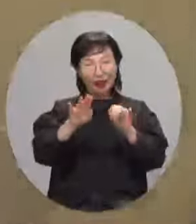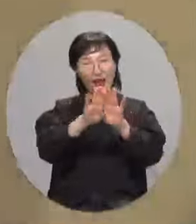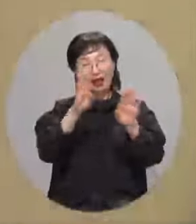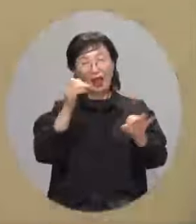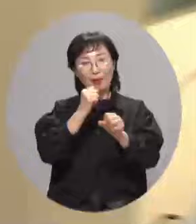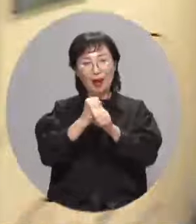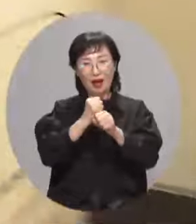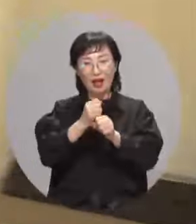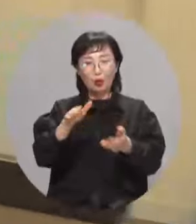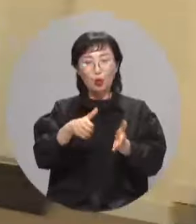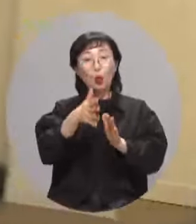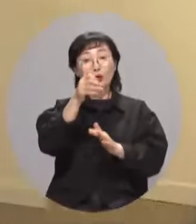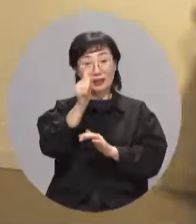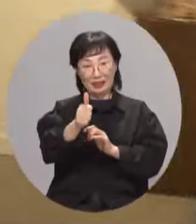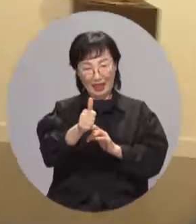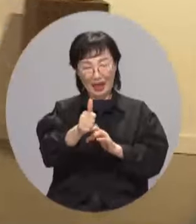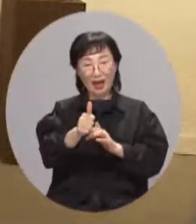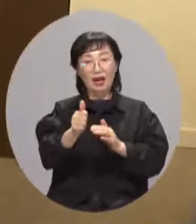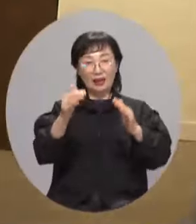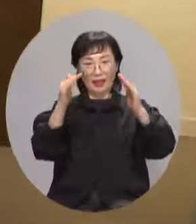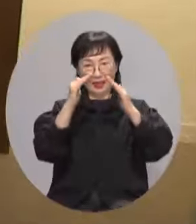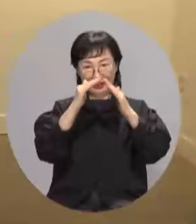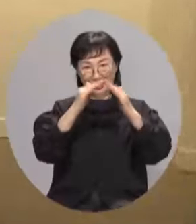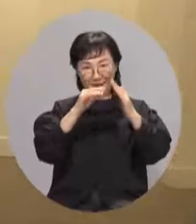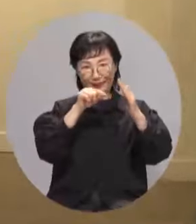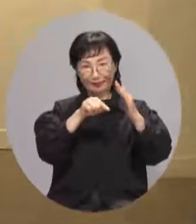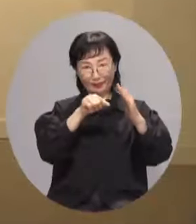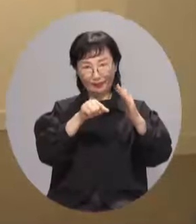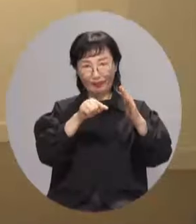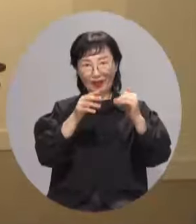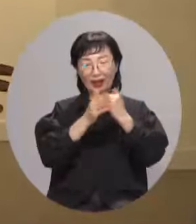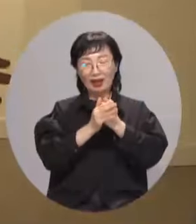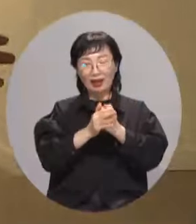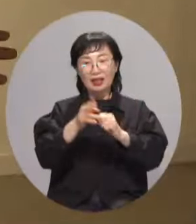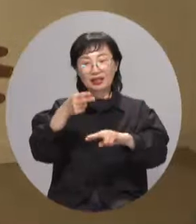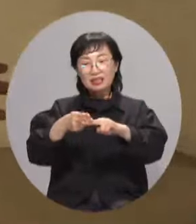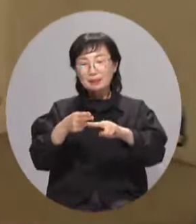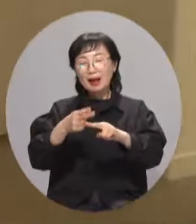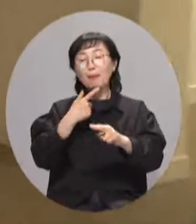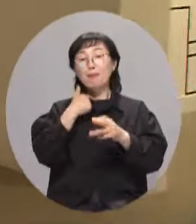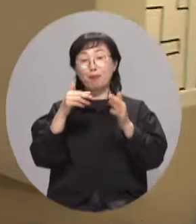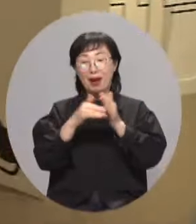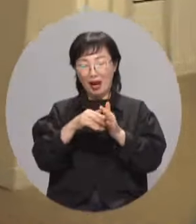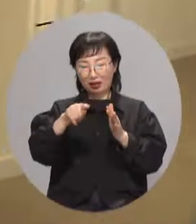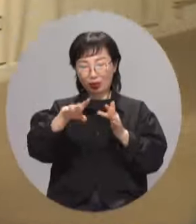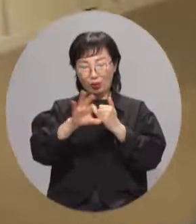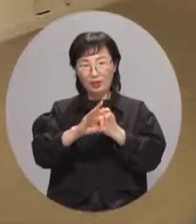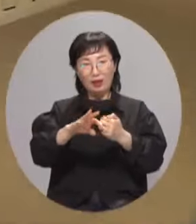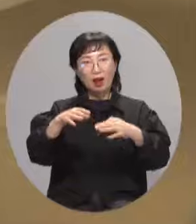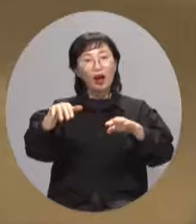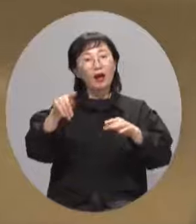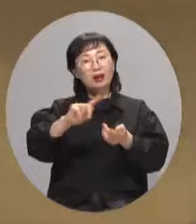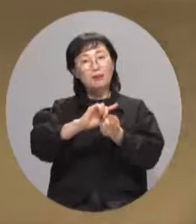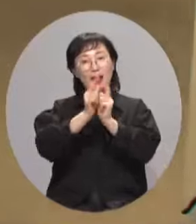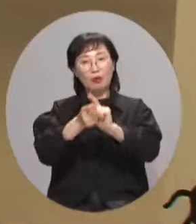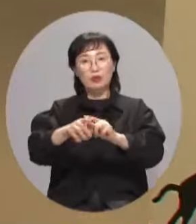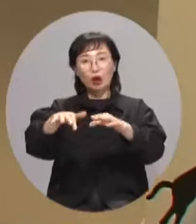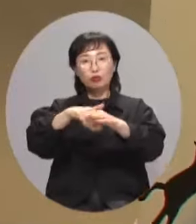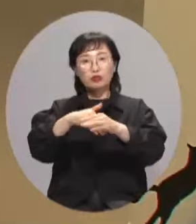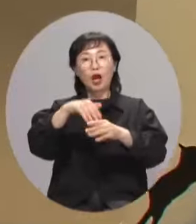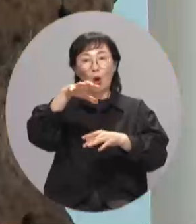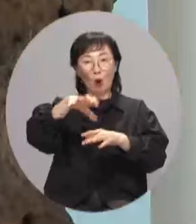원래 이곳은 수행비서 사무실과 주방이 있던 공간이었지만 이처럼 문화공간으로 재탄생한